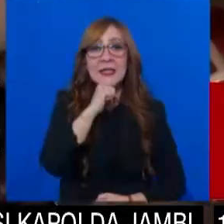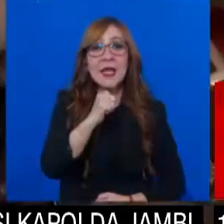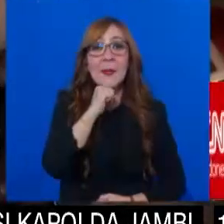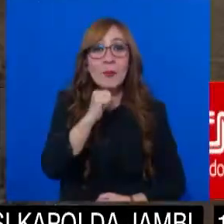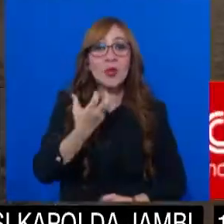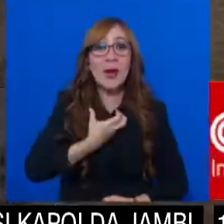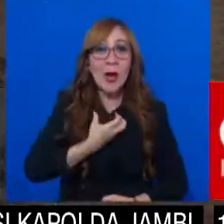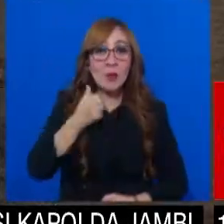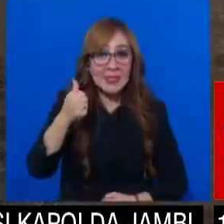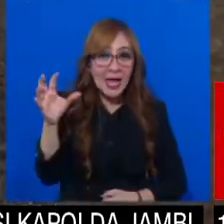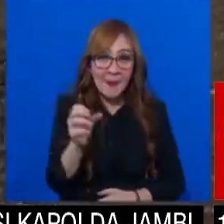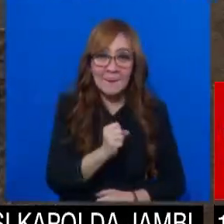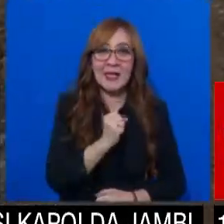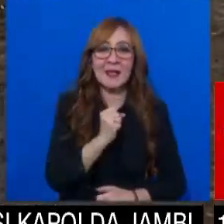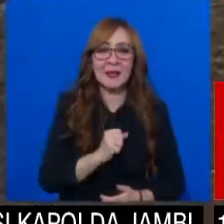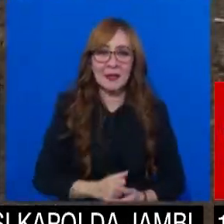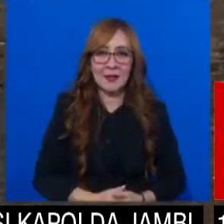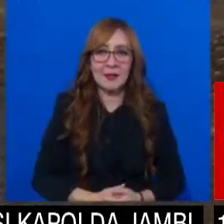mau ambil.